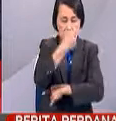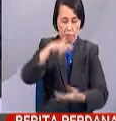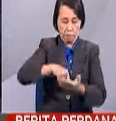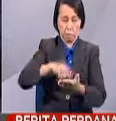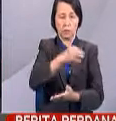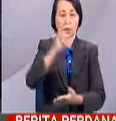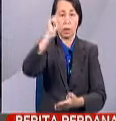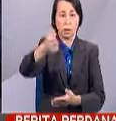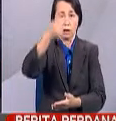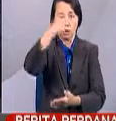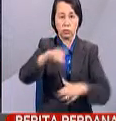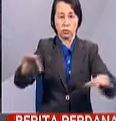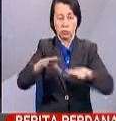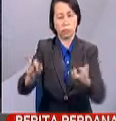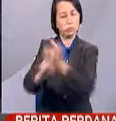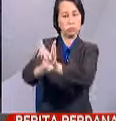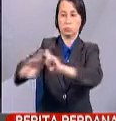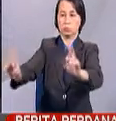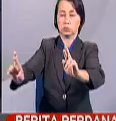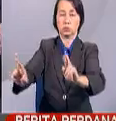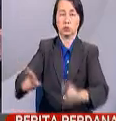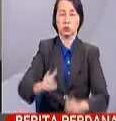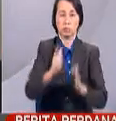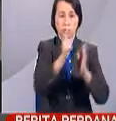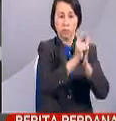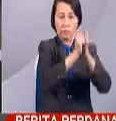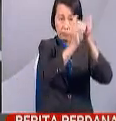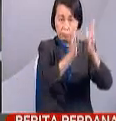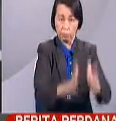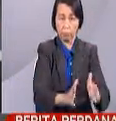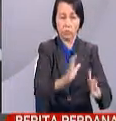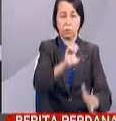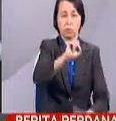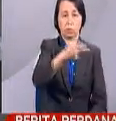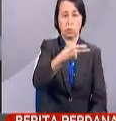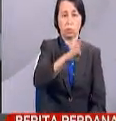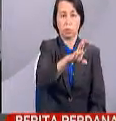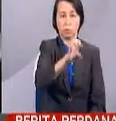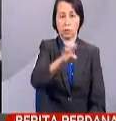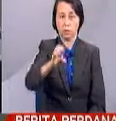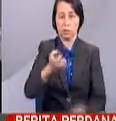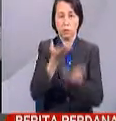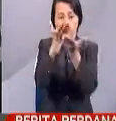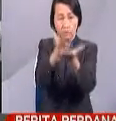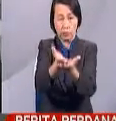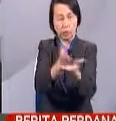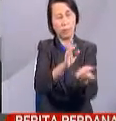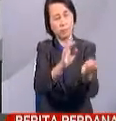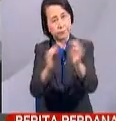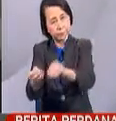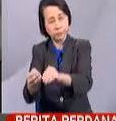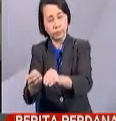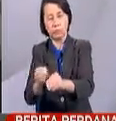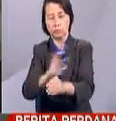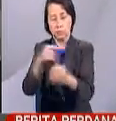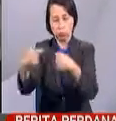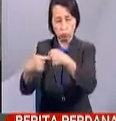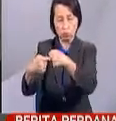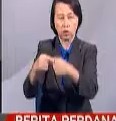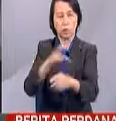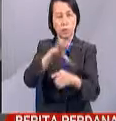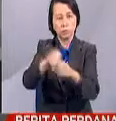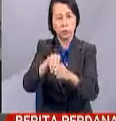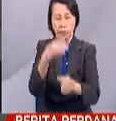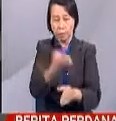esok bagi membuat persediaan peguam Tan Sri shafie berhujah cadangan pindaan terhadap pertuduhan sebelum ini melibatkan elemen